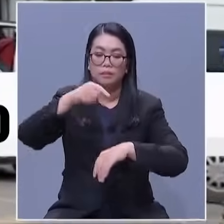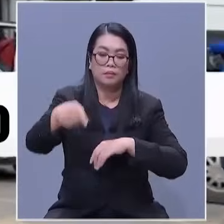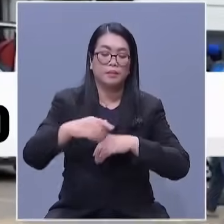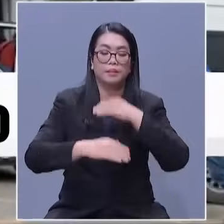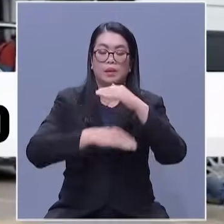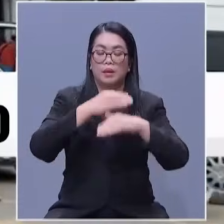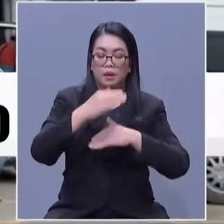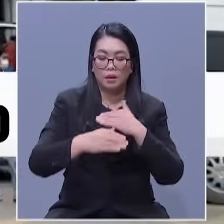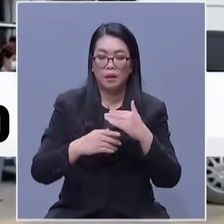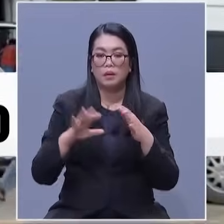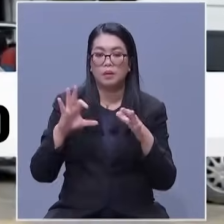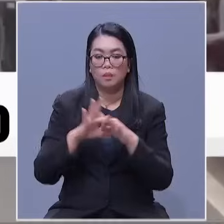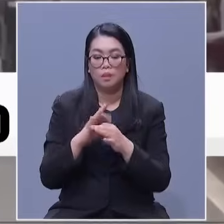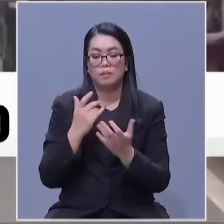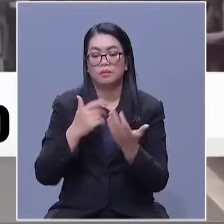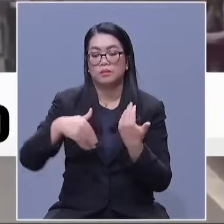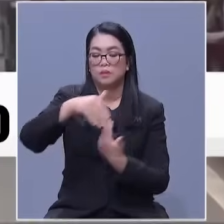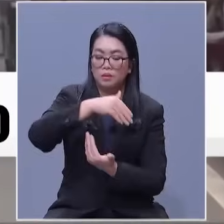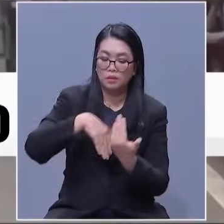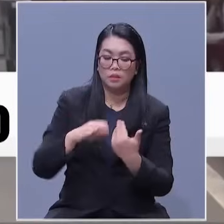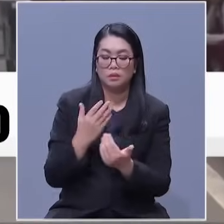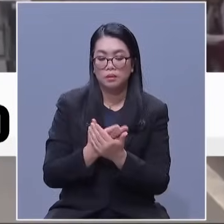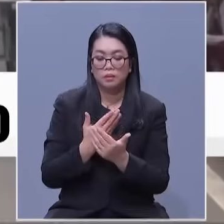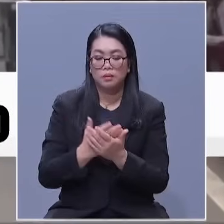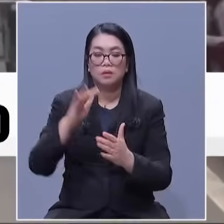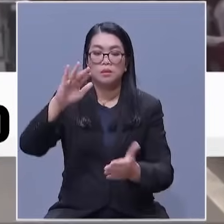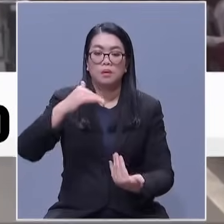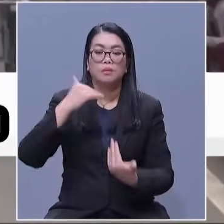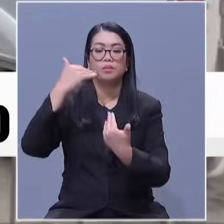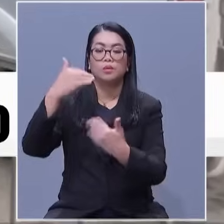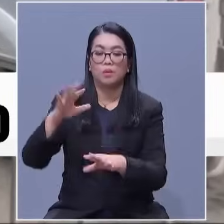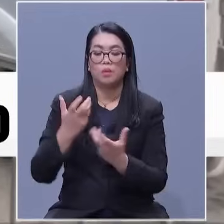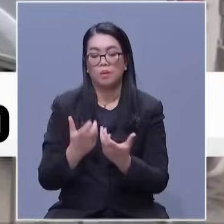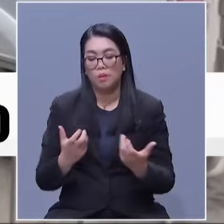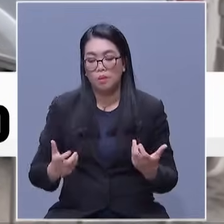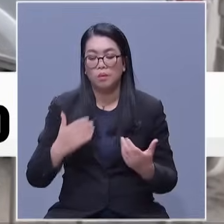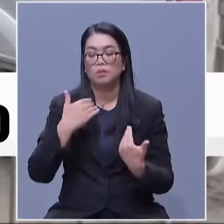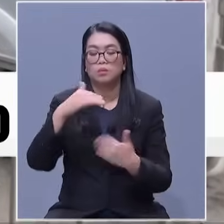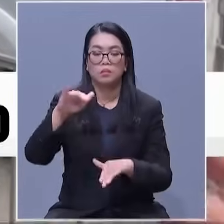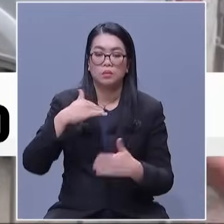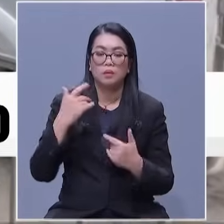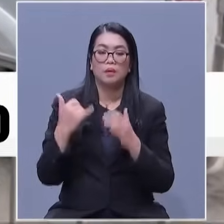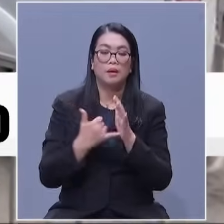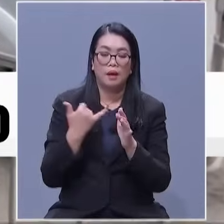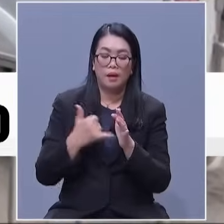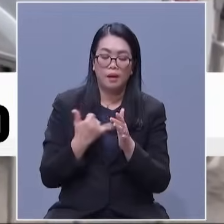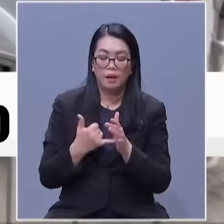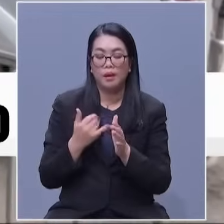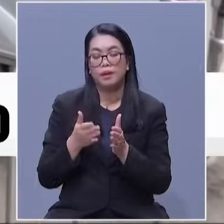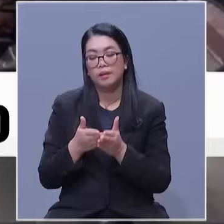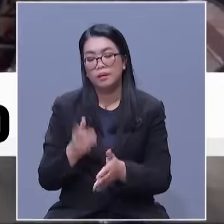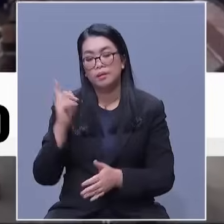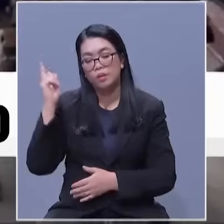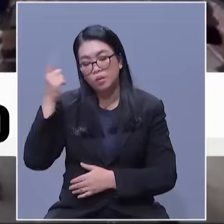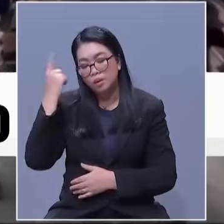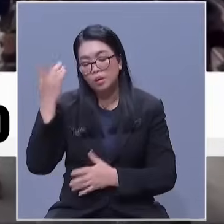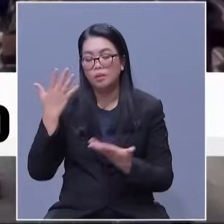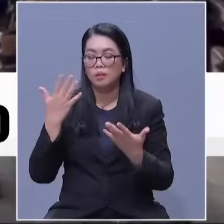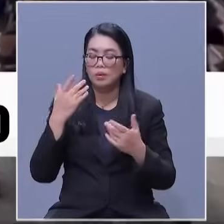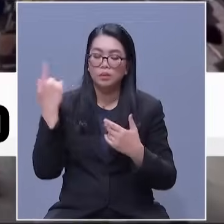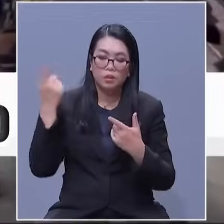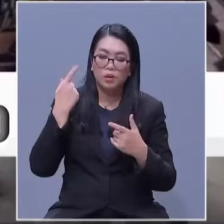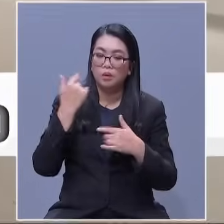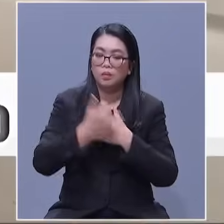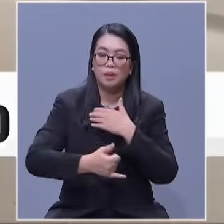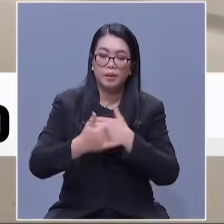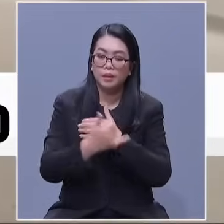แห่งนี้ให้เกิดประโยชน์โดยเฉพาะการอำนวยความสะดวกค่ะให้การค้าส่งออกและการท่องเที่ยวด้วยคือจริงๆต้องบอกอยู่แล้วนะคะว่า